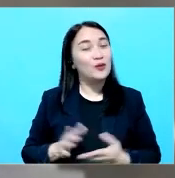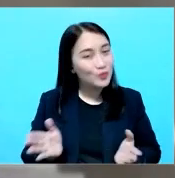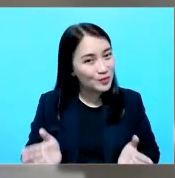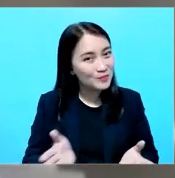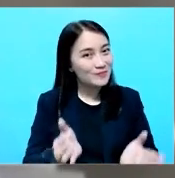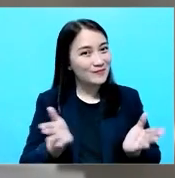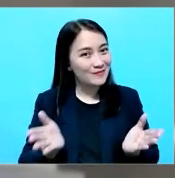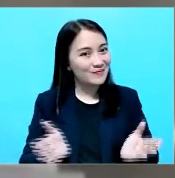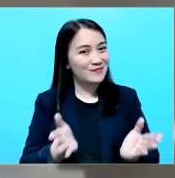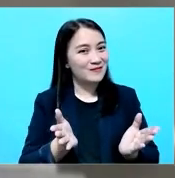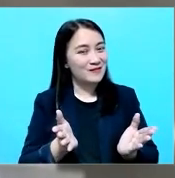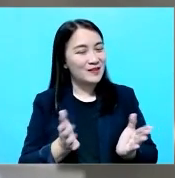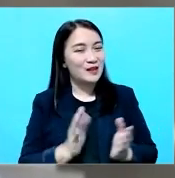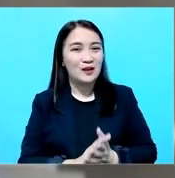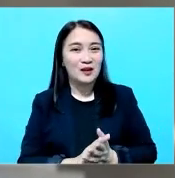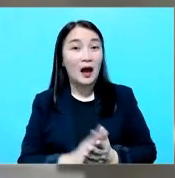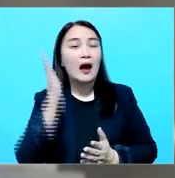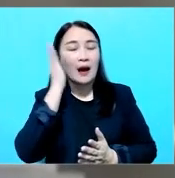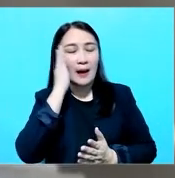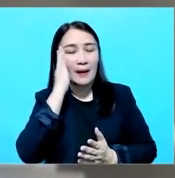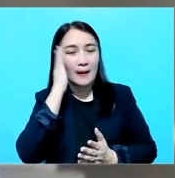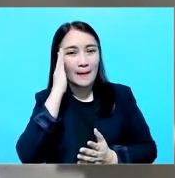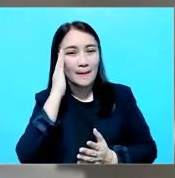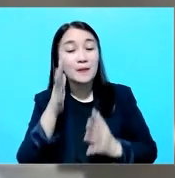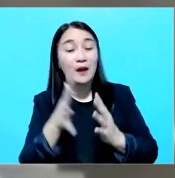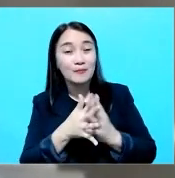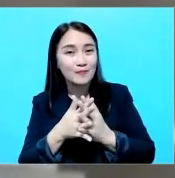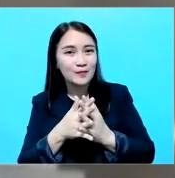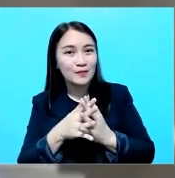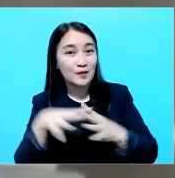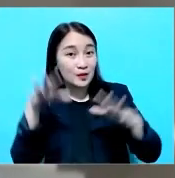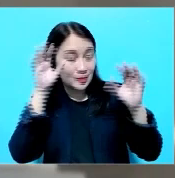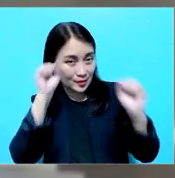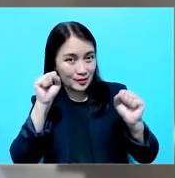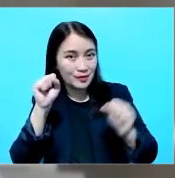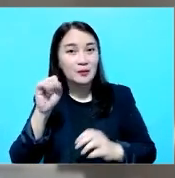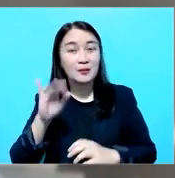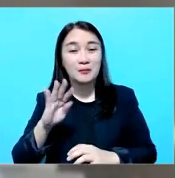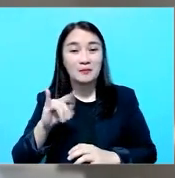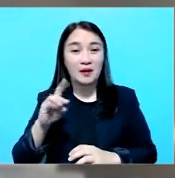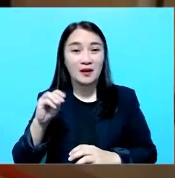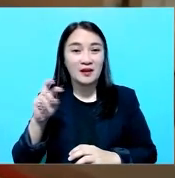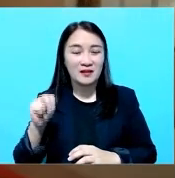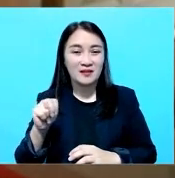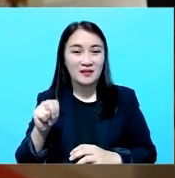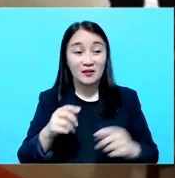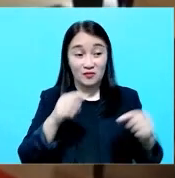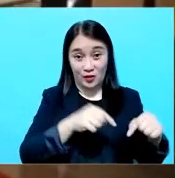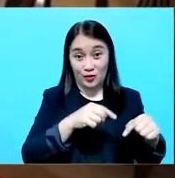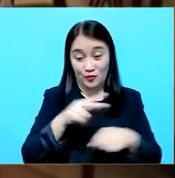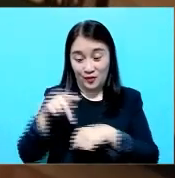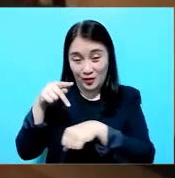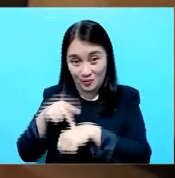Kasi alam ni President Joe Biden that we have another option and that is to shift to China.